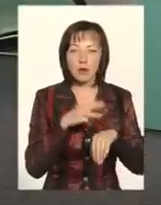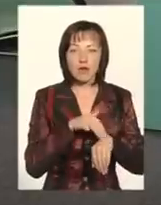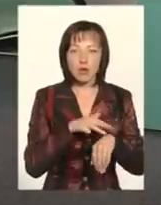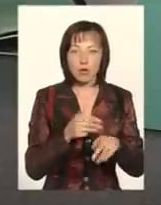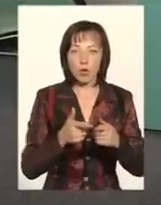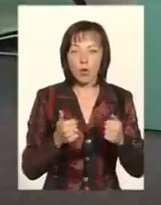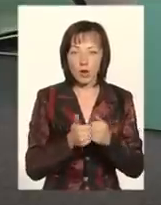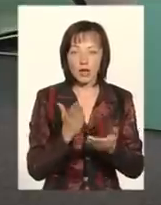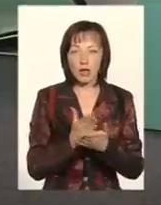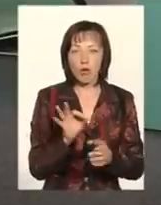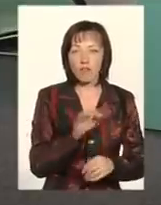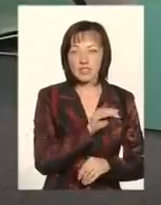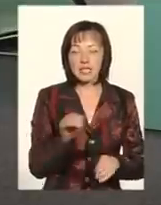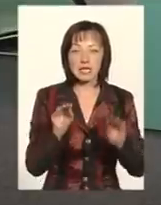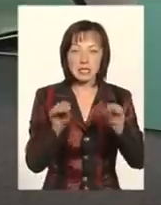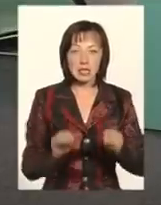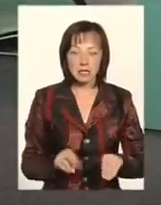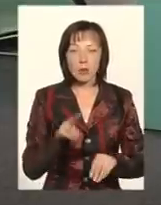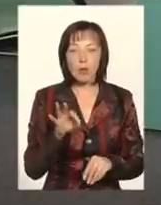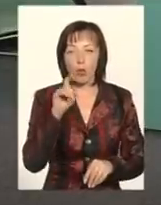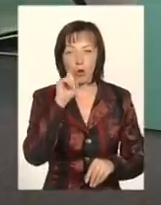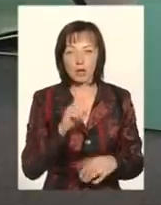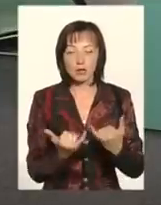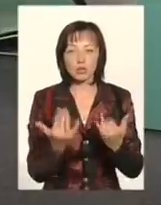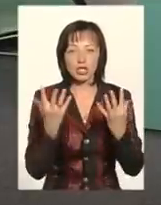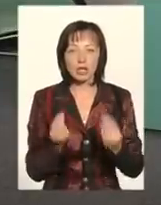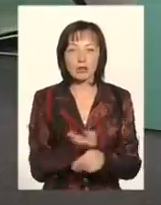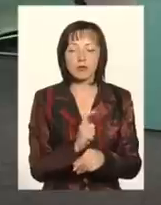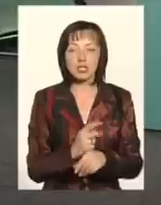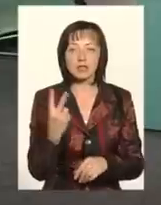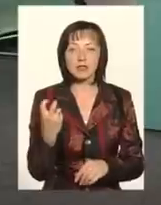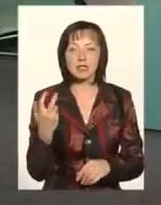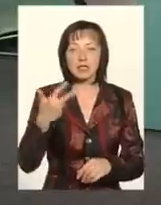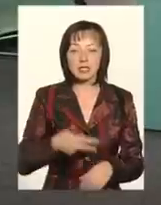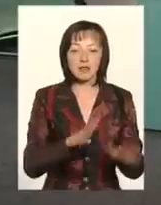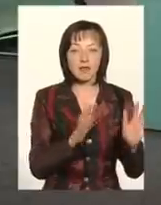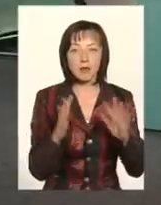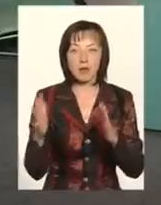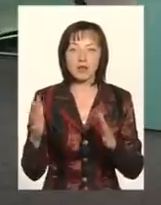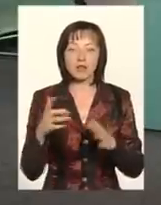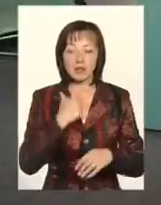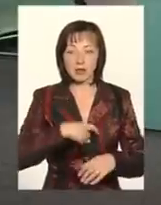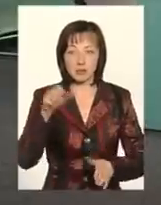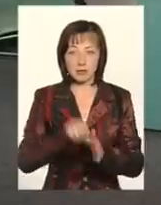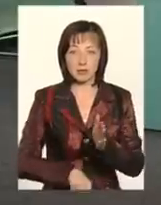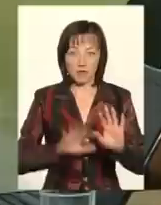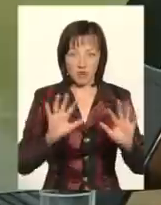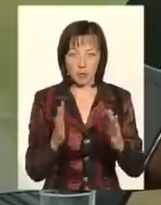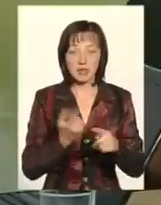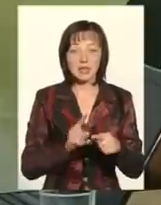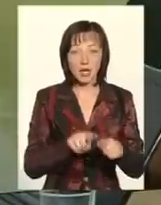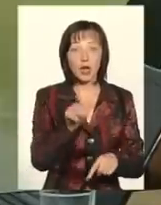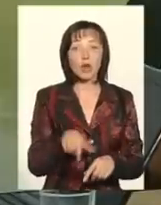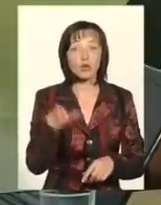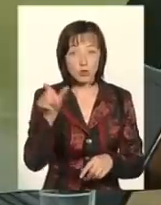офіційна статистика по Україні на сьогоднішній день більше 230 випадків вцидальних випадків то есть це людей